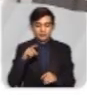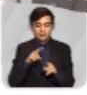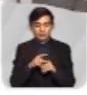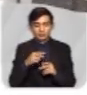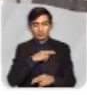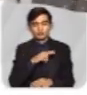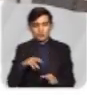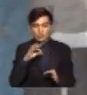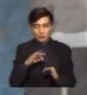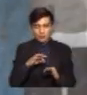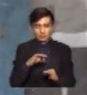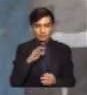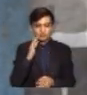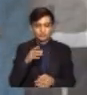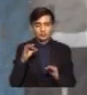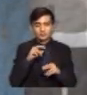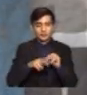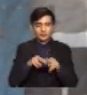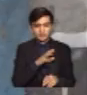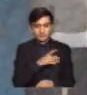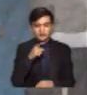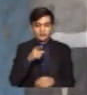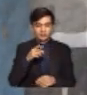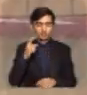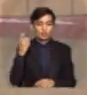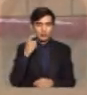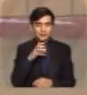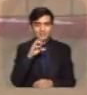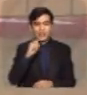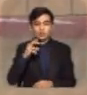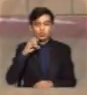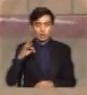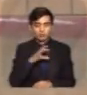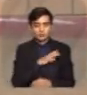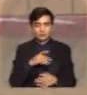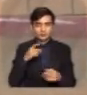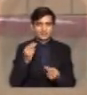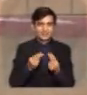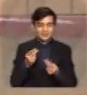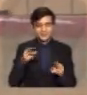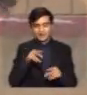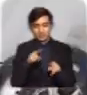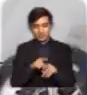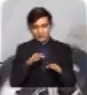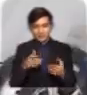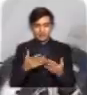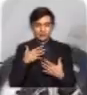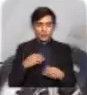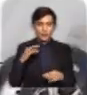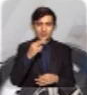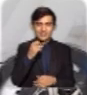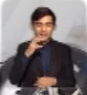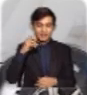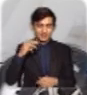Начали за здравие, кончили за упокой. Ведь изначально в этом частном секторе планировали построить оздоровительный центр. Но потом назначение участка поменяли